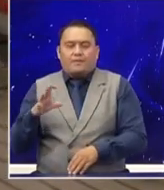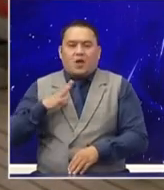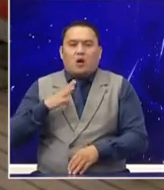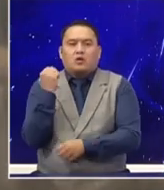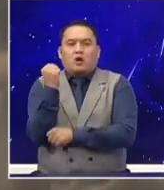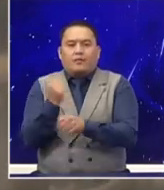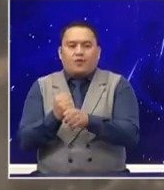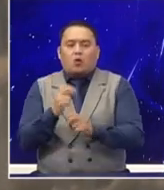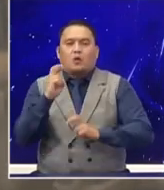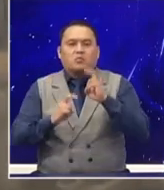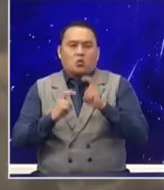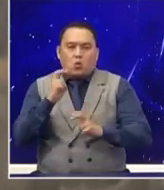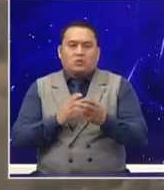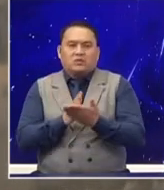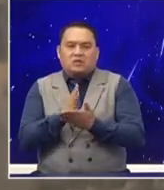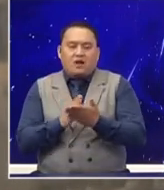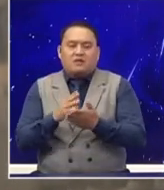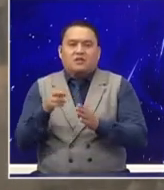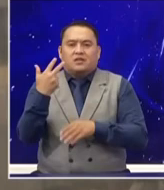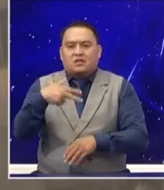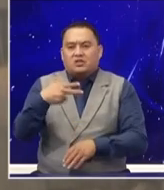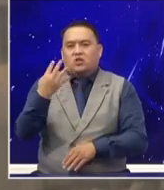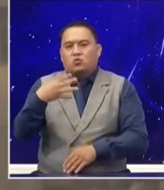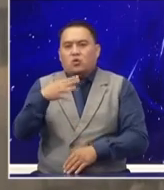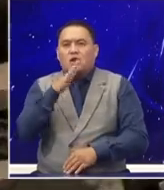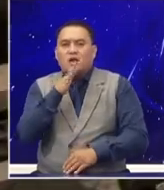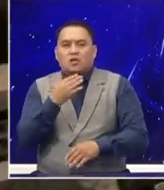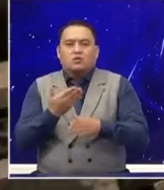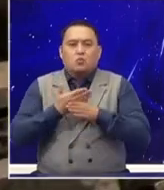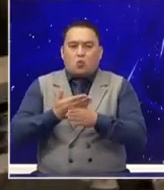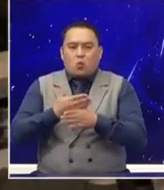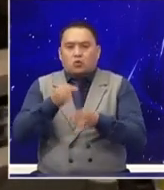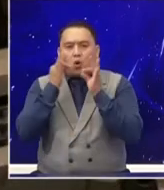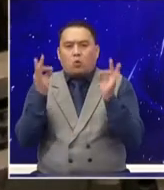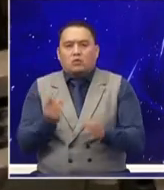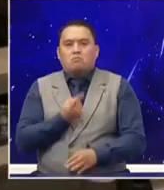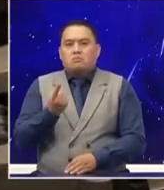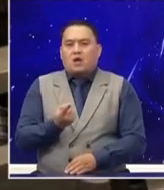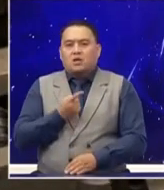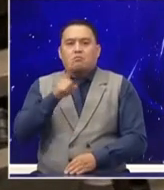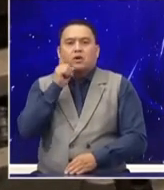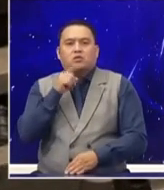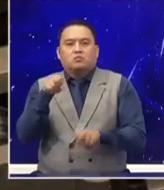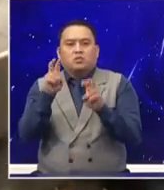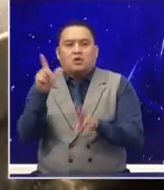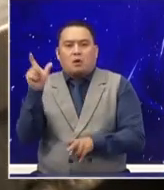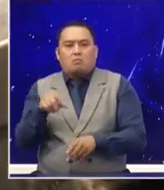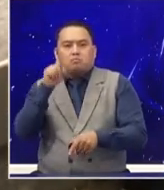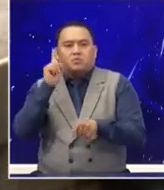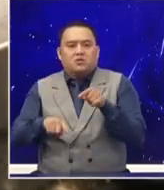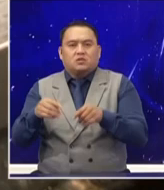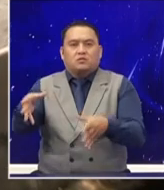них – ветераны предприятия с трудовым стажем свыше 30 и 40 лет. Благодаря их опыту и мастерству молодые специалисты быстрее познают